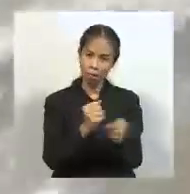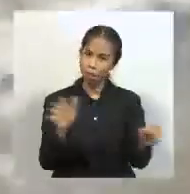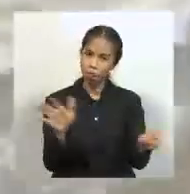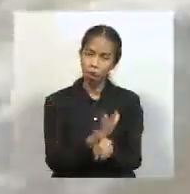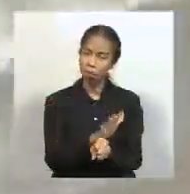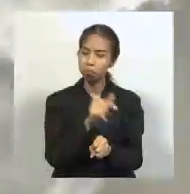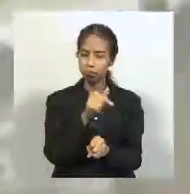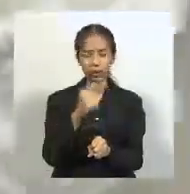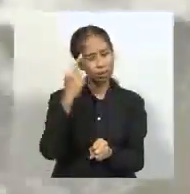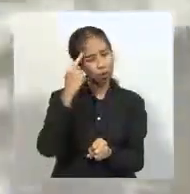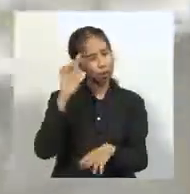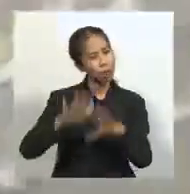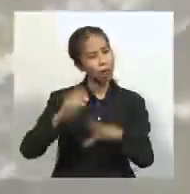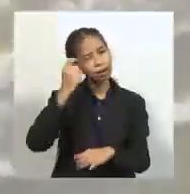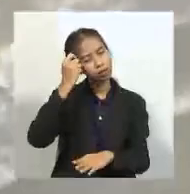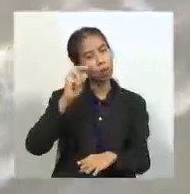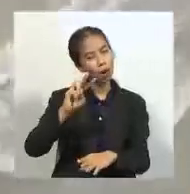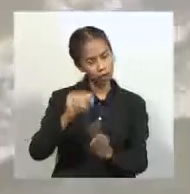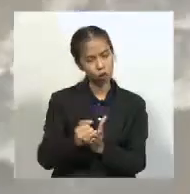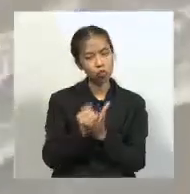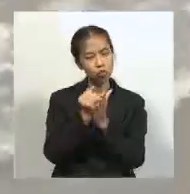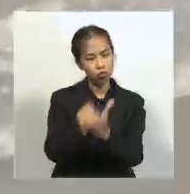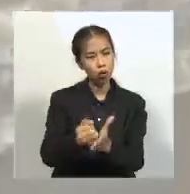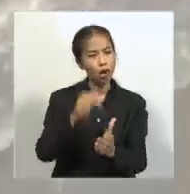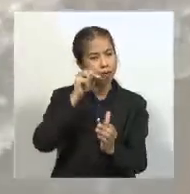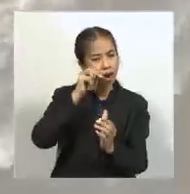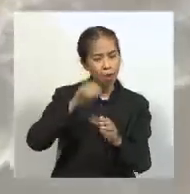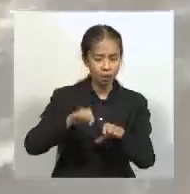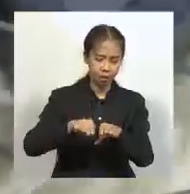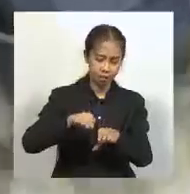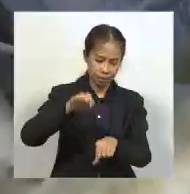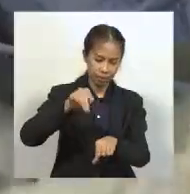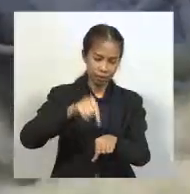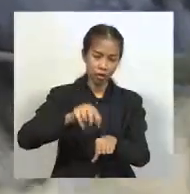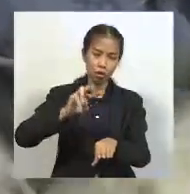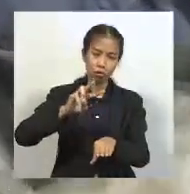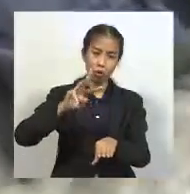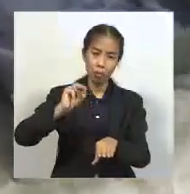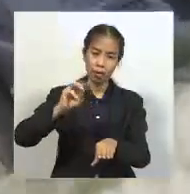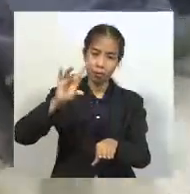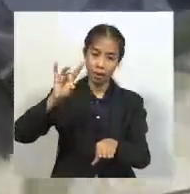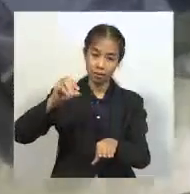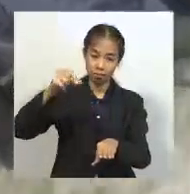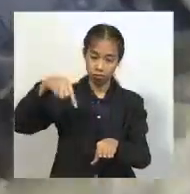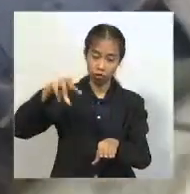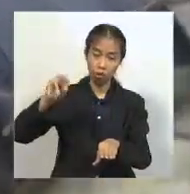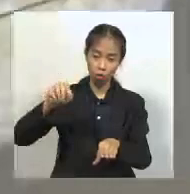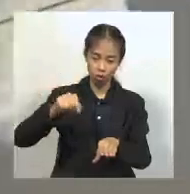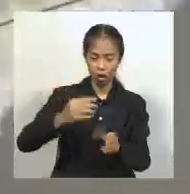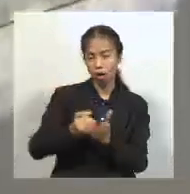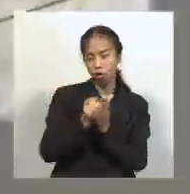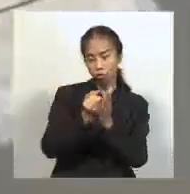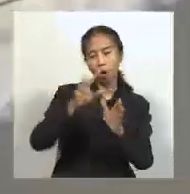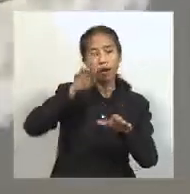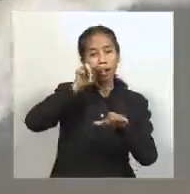ร็วๆวันนี้วัน2วันนี้นะฮะก็จะเร่งผักดันน้ำส่วนที่เกินกว่าตลิ่ง2เมตร80เนี่ยได้เร็วขึ้นซึ่งณปัจจุบันเนี่ยอั